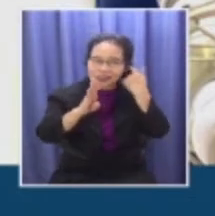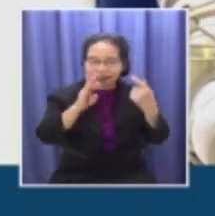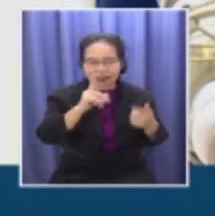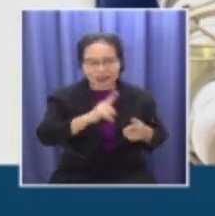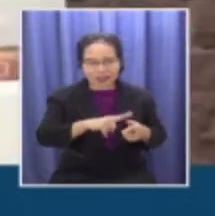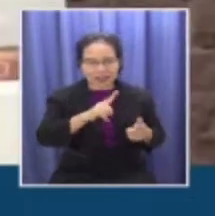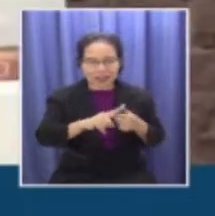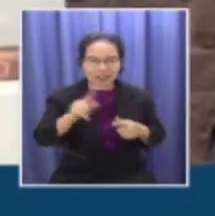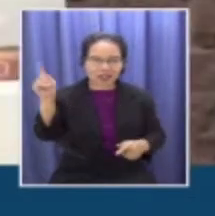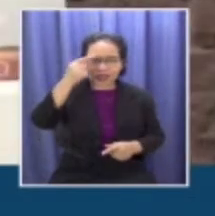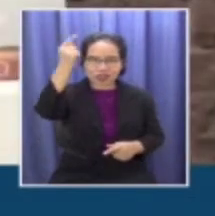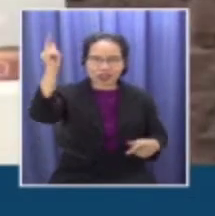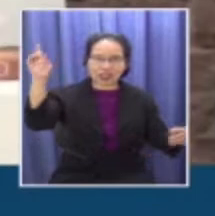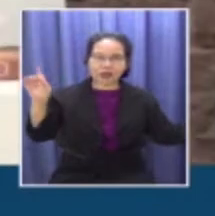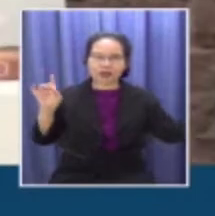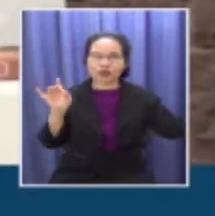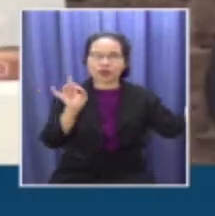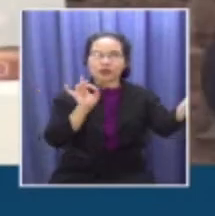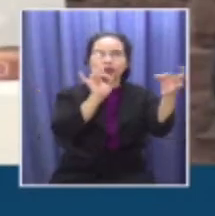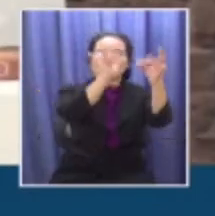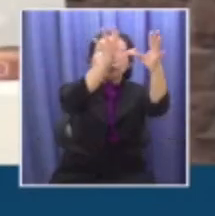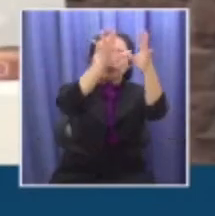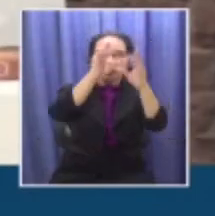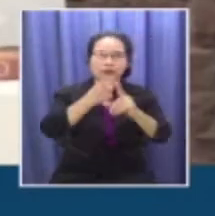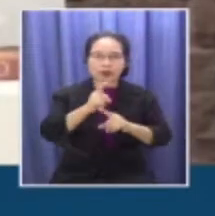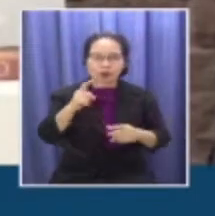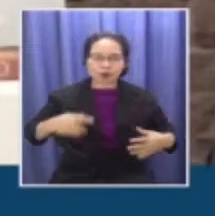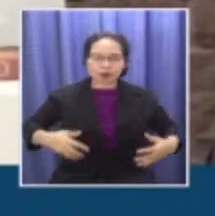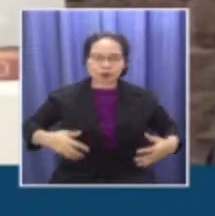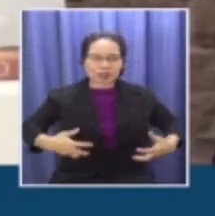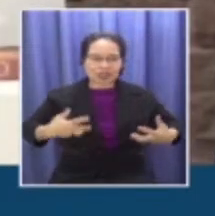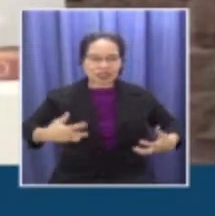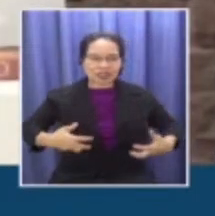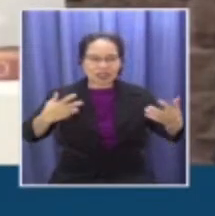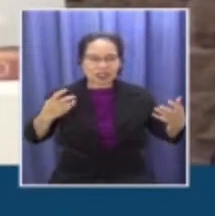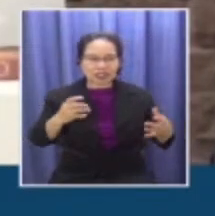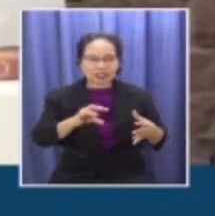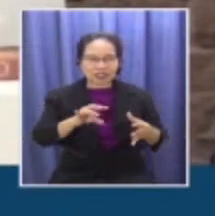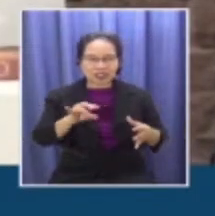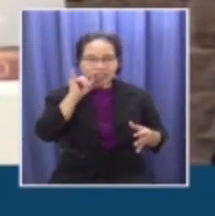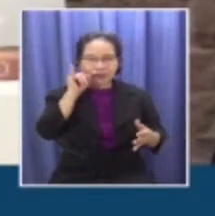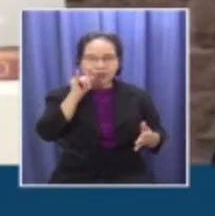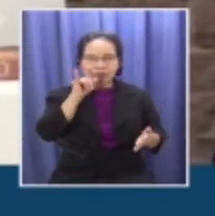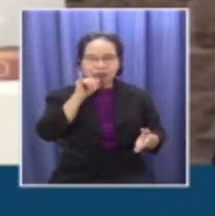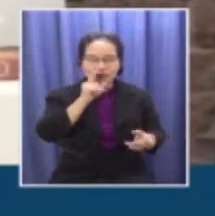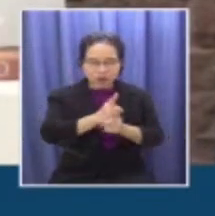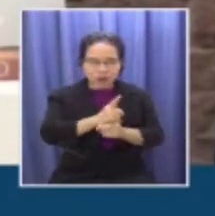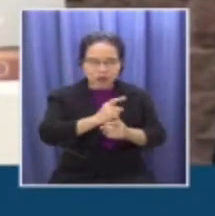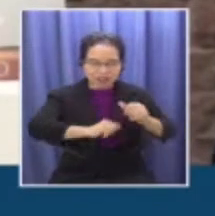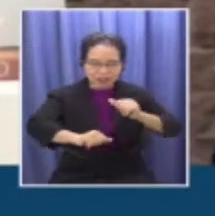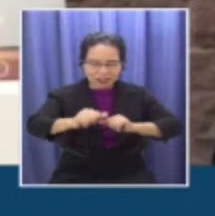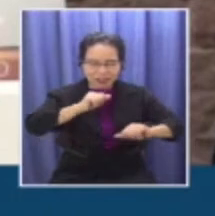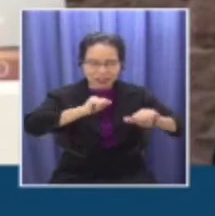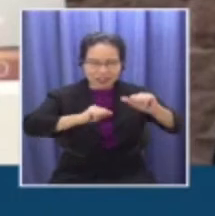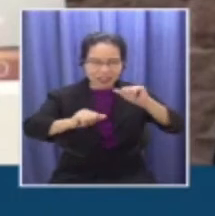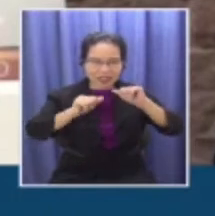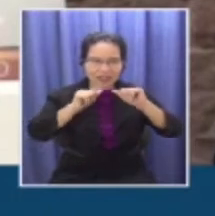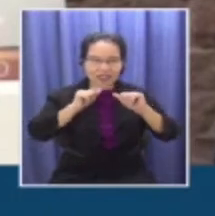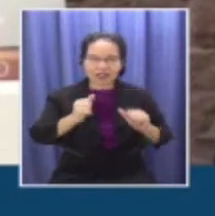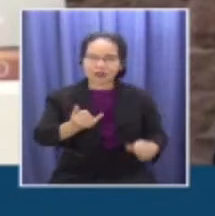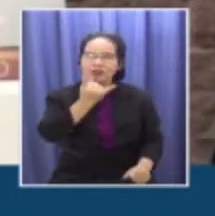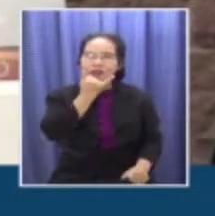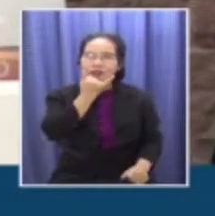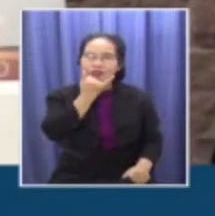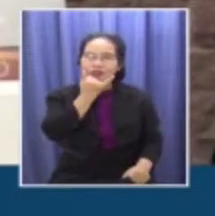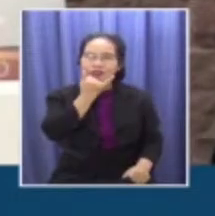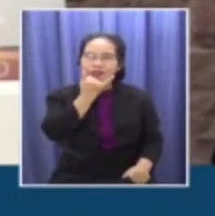na ɛna wokɔ sukuu pɔn ahodoɔ mu a kwasiadeɛ nko a na wɔanom kyerɛkyerɛ yɛkyerɛkyerɛ nneɛma a